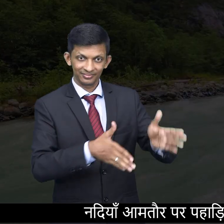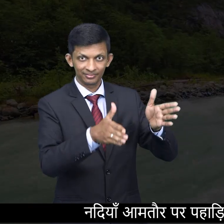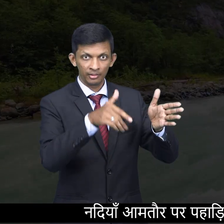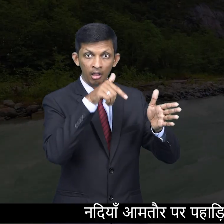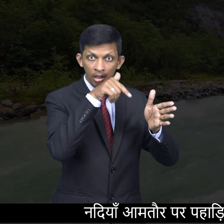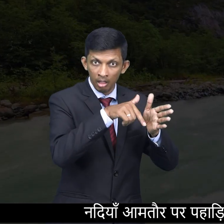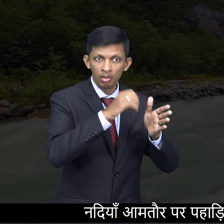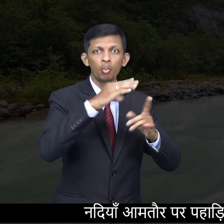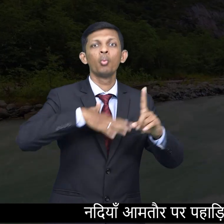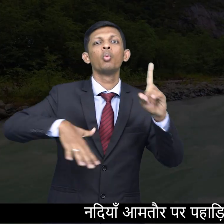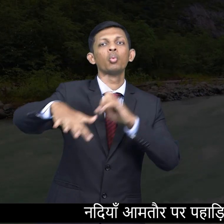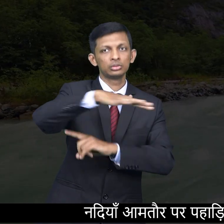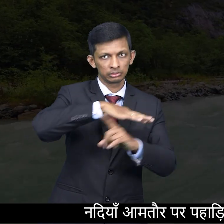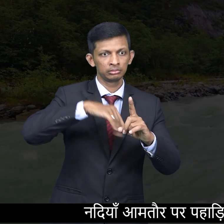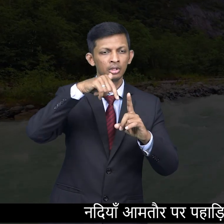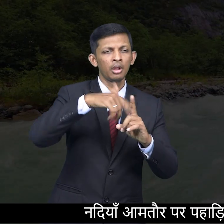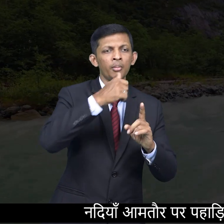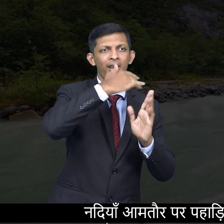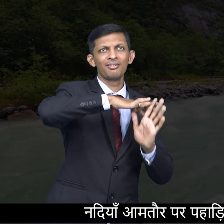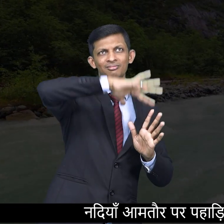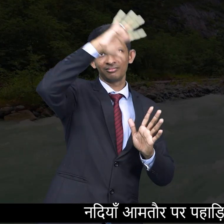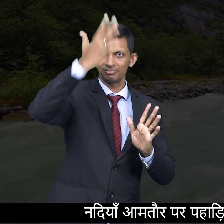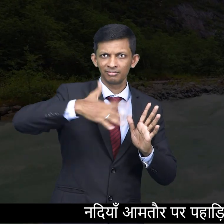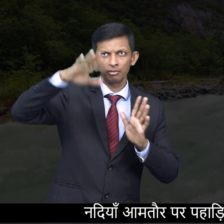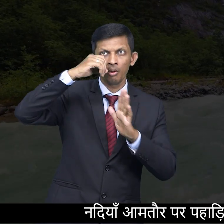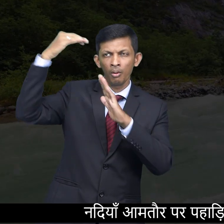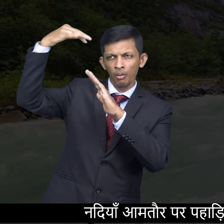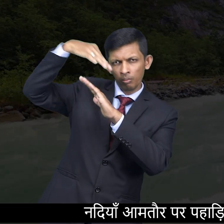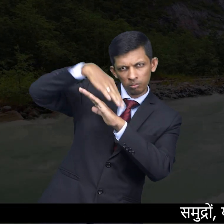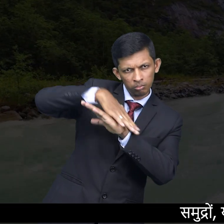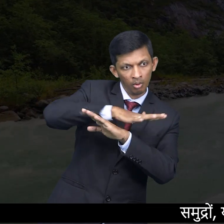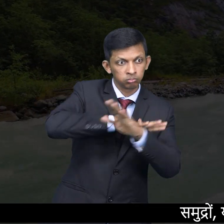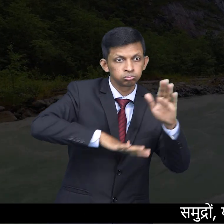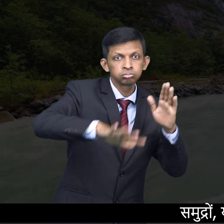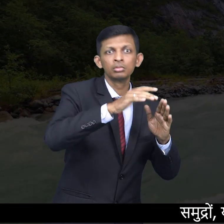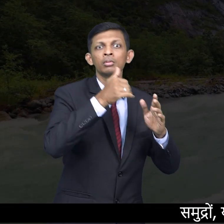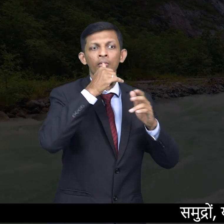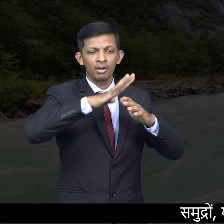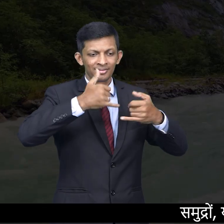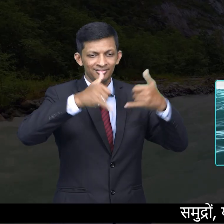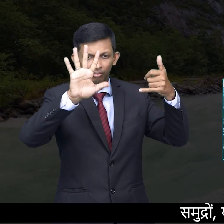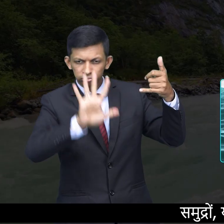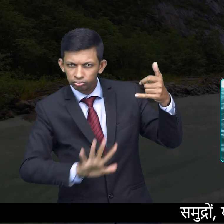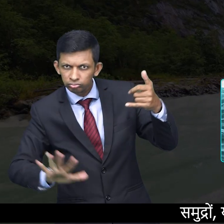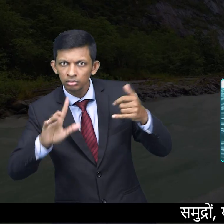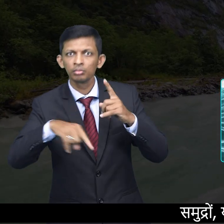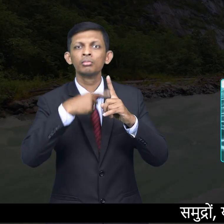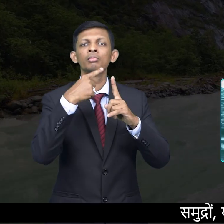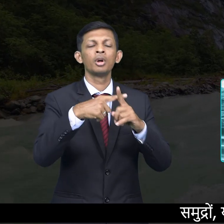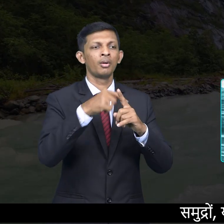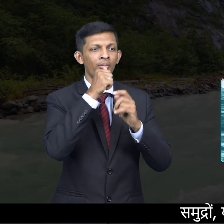नदियां आमतौर पर पहाड़ियों या पहाड़ों से निकलती है और महासागरों, समुद्रों या झीलों की ओर बहती